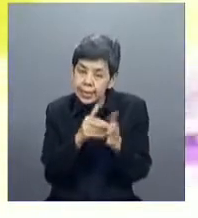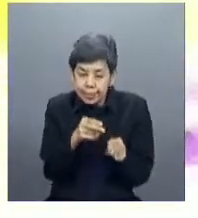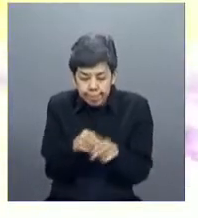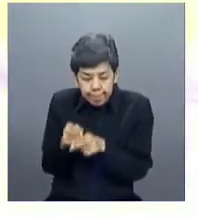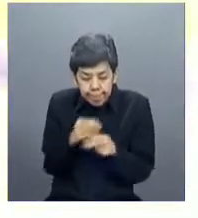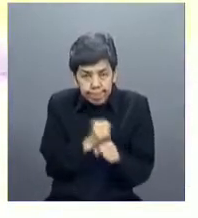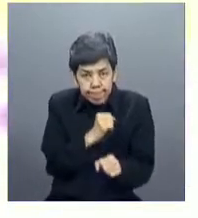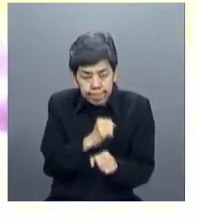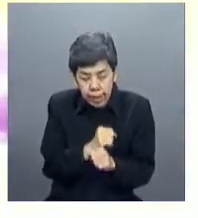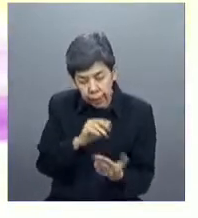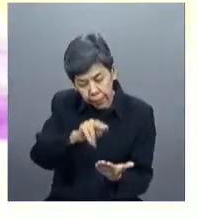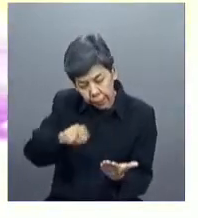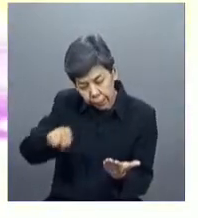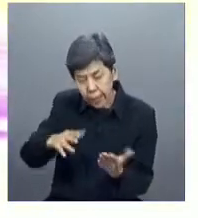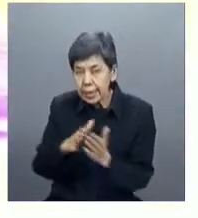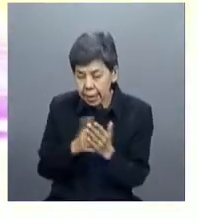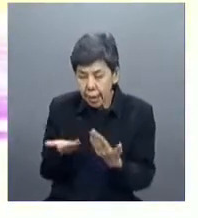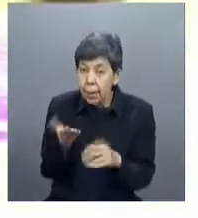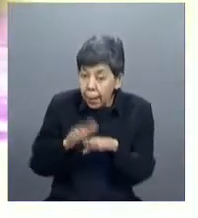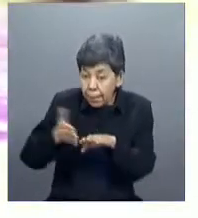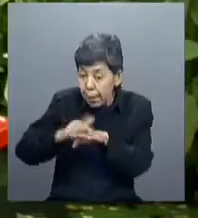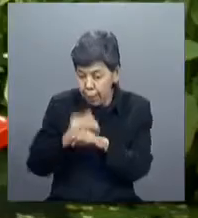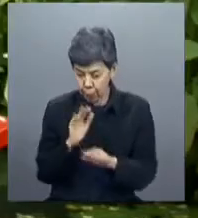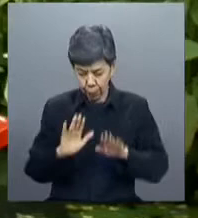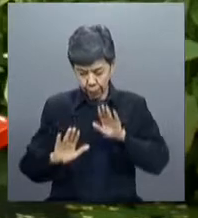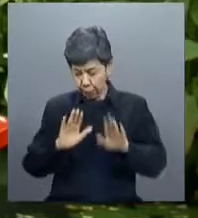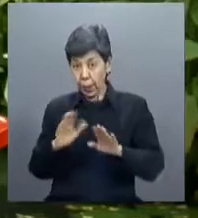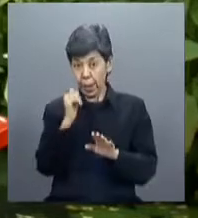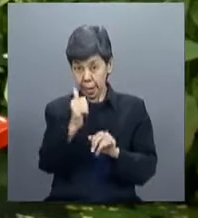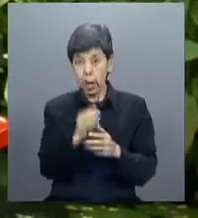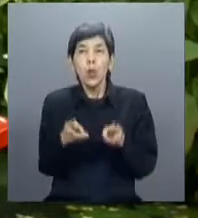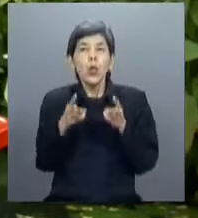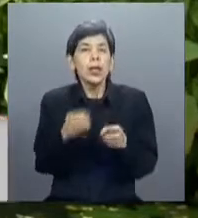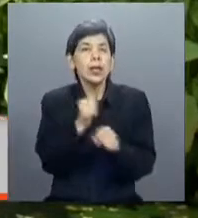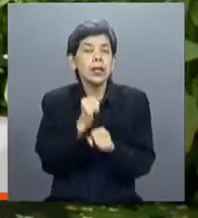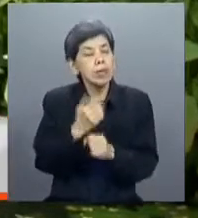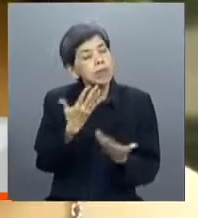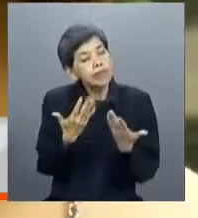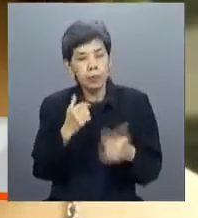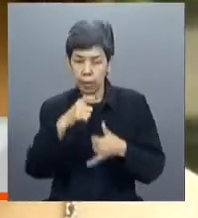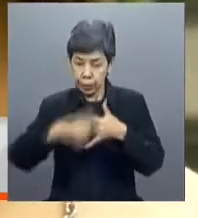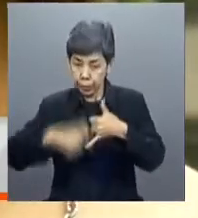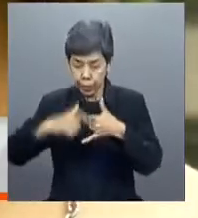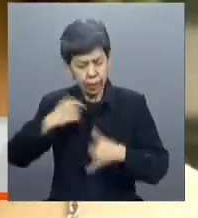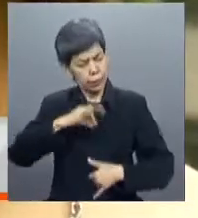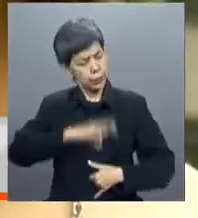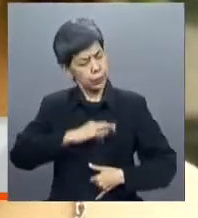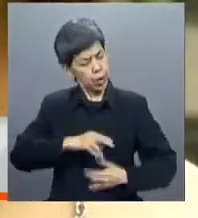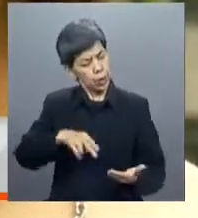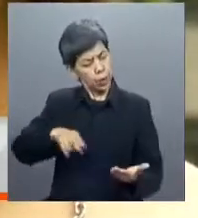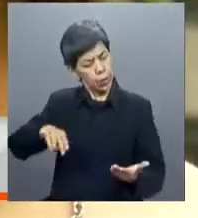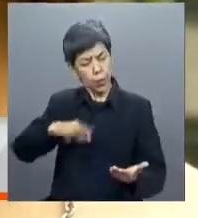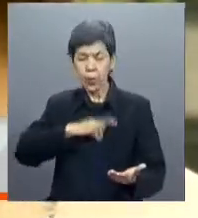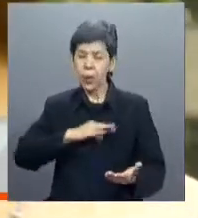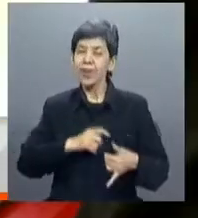ก่อนเก็บรายละเอียดด้วยการลงสีทับเพื่อให้ภาพดูมีมิติทั้งหมดเป็นเทคนิคไม่ตายตัวหากขึ้นอยู่กับความรู้สึกขณะวาดของทรั